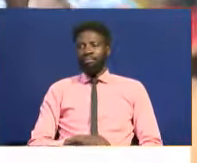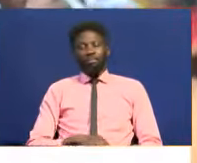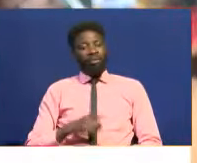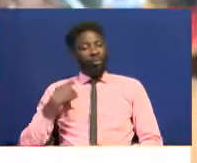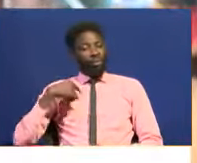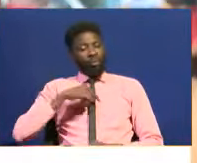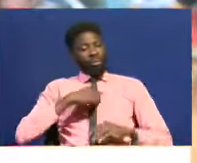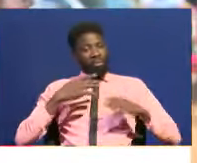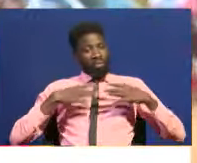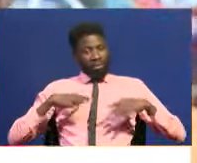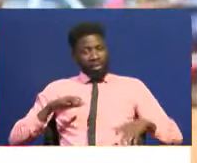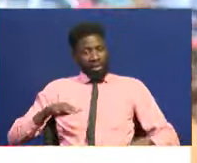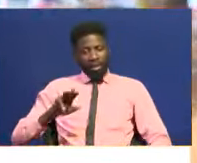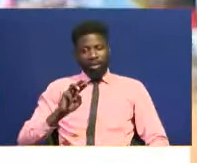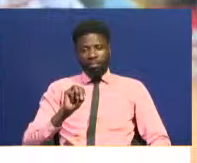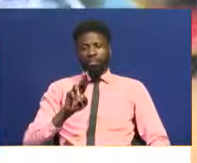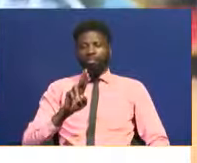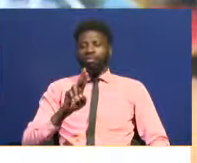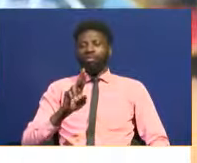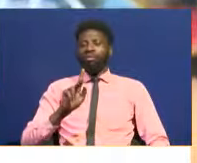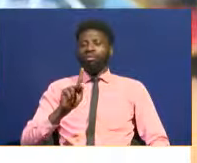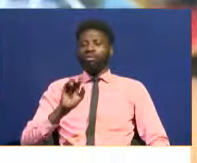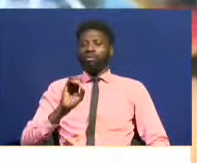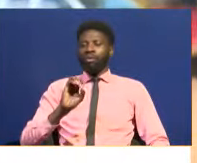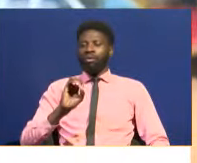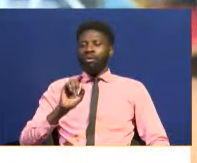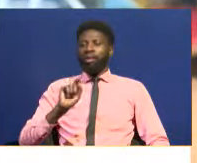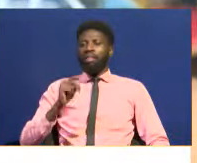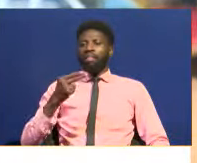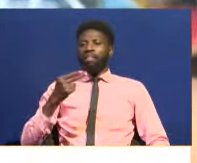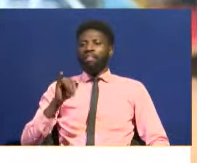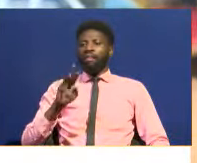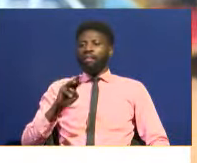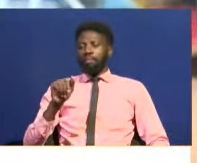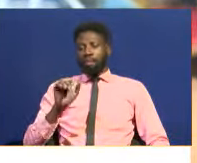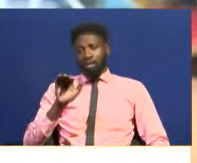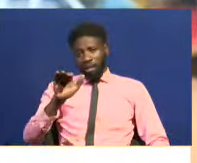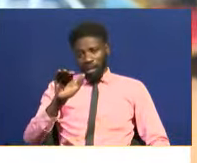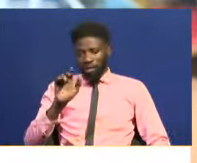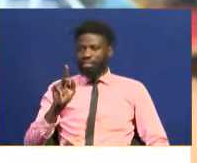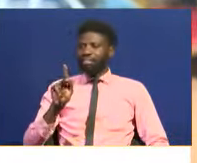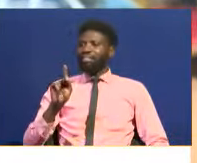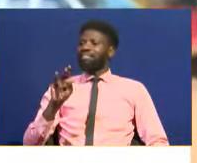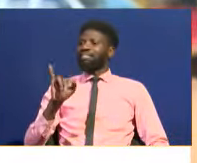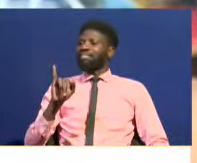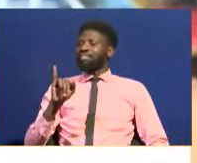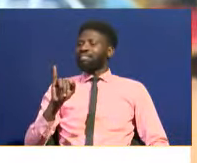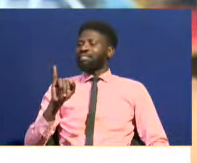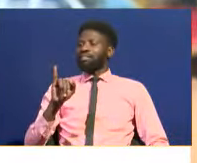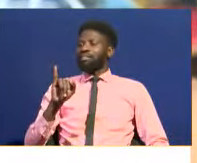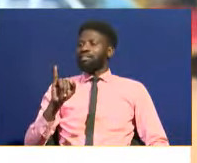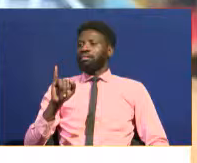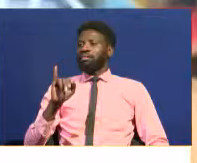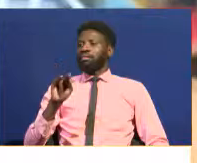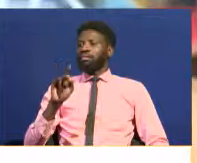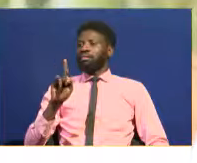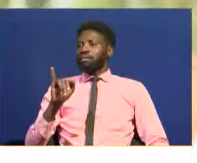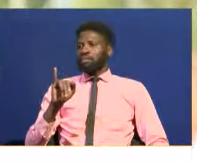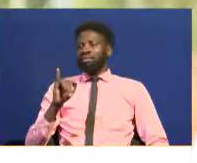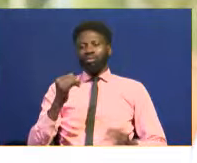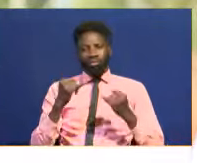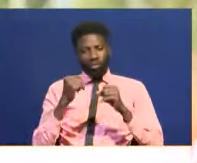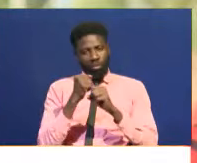we urge Kindiki at least to uphold love and at least try to work with his